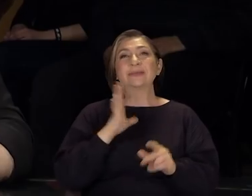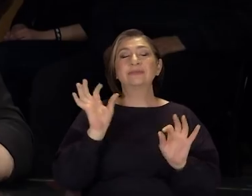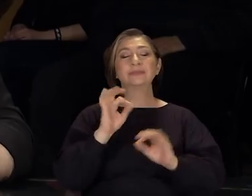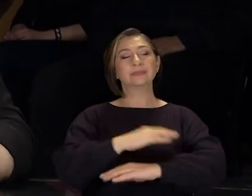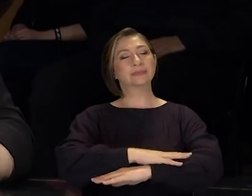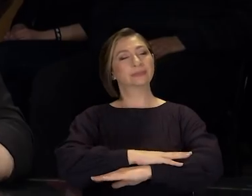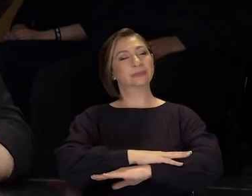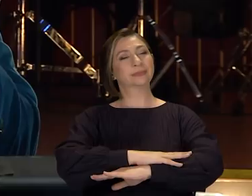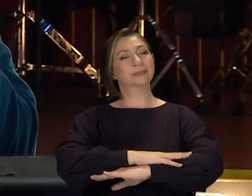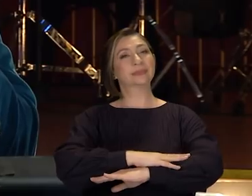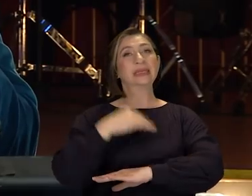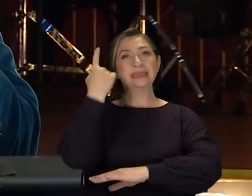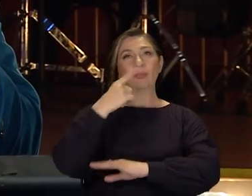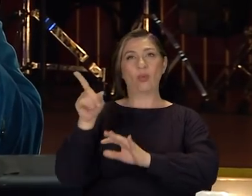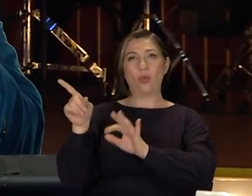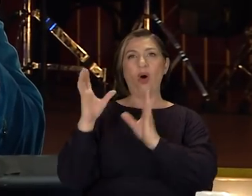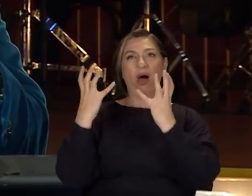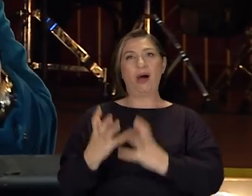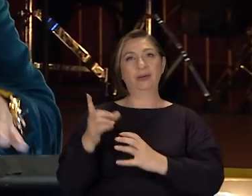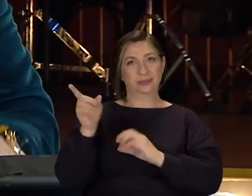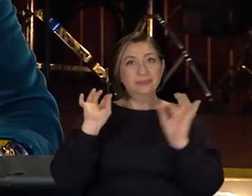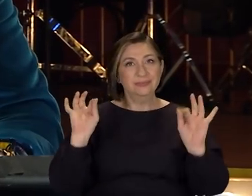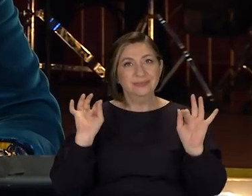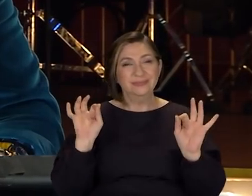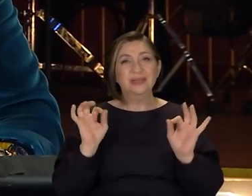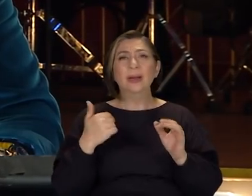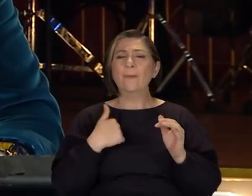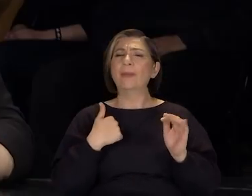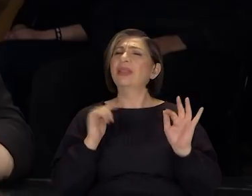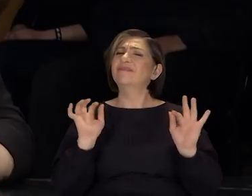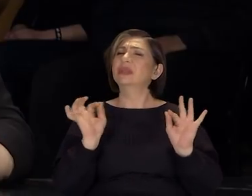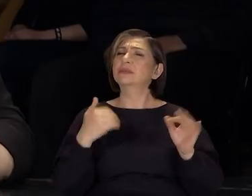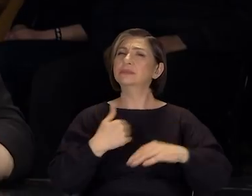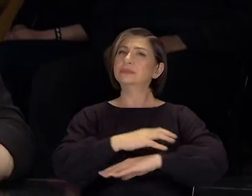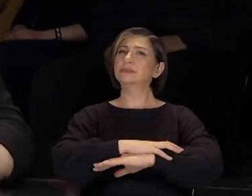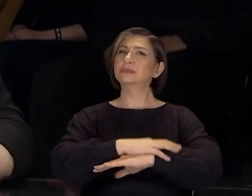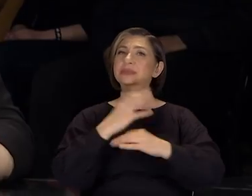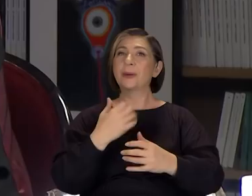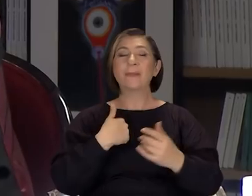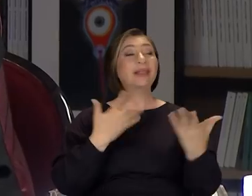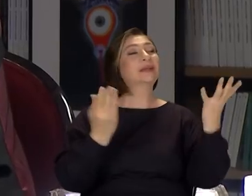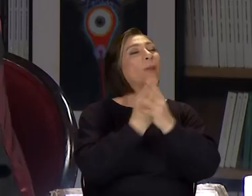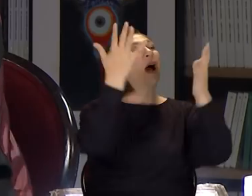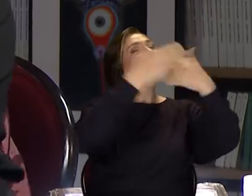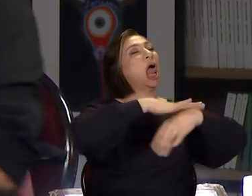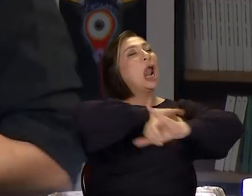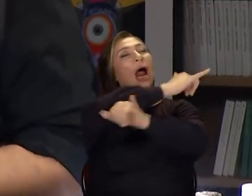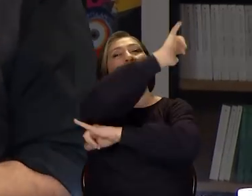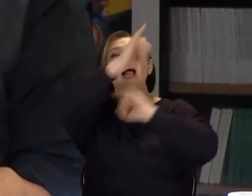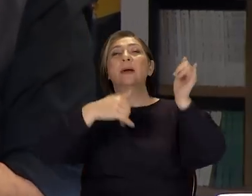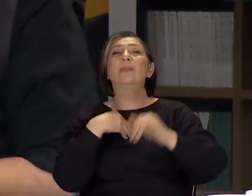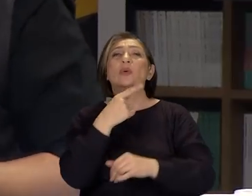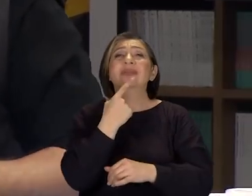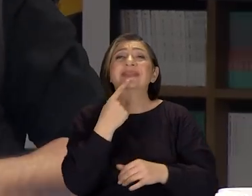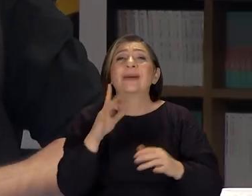kıpırdamadan oturan tip herhalde o değil mi ağırlıkla? Evet. Genelde öyle oluyor. Ben tabii nerede akşam orta sabah yok ya öyle bir